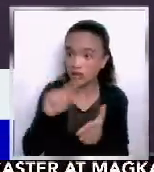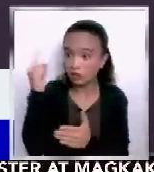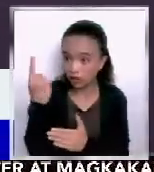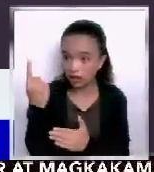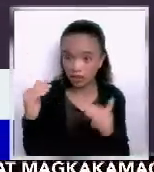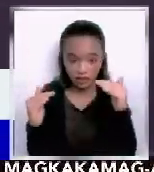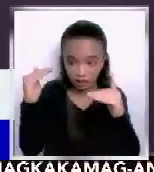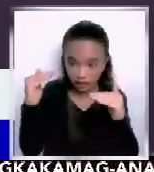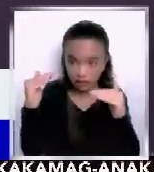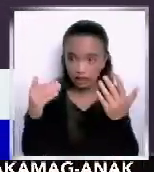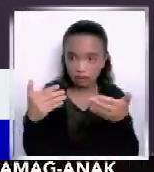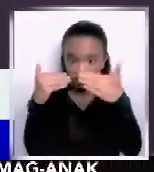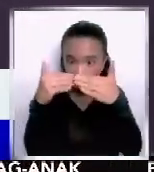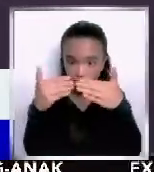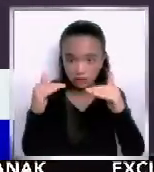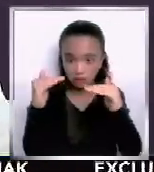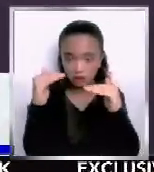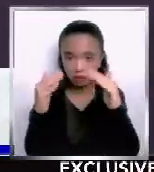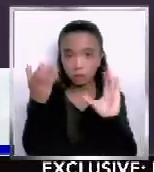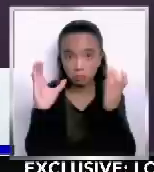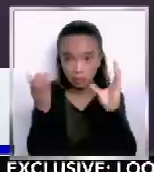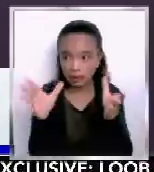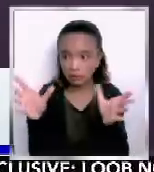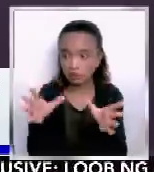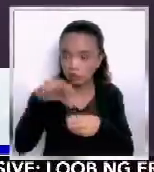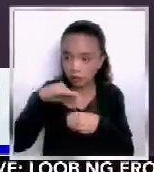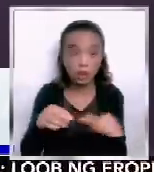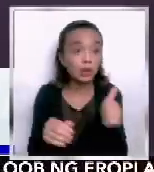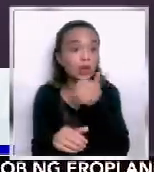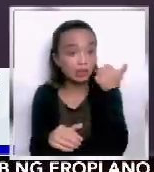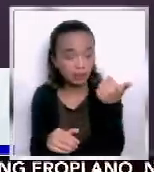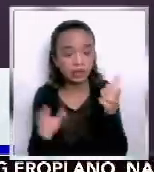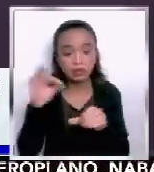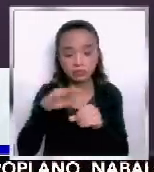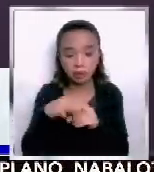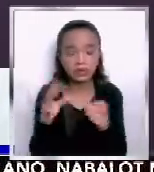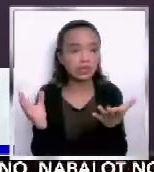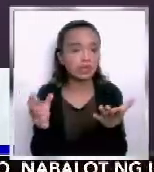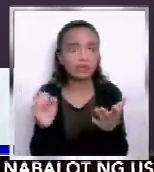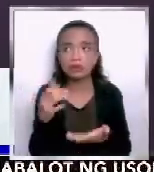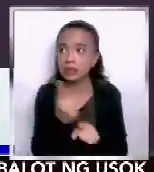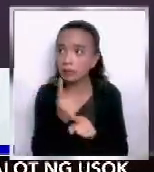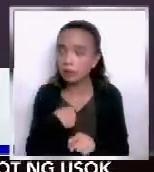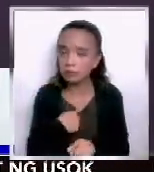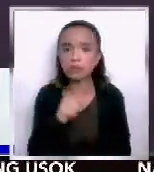Sobrang lalapit ng difference. Yung iba naman, yung nakukuhang boto, kung di ko nagkakamali, mga